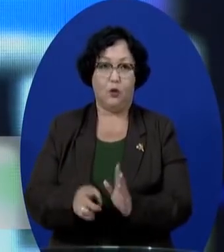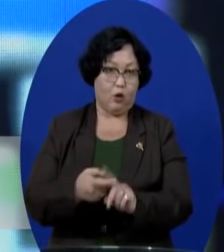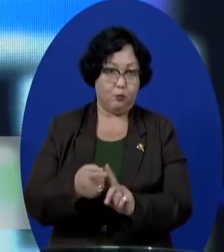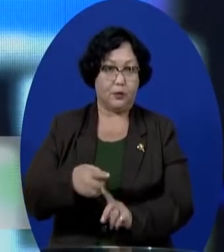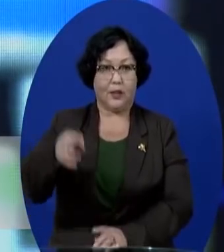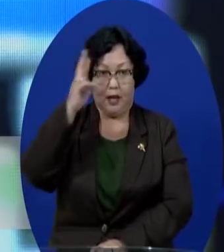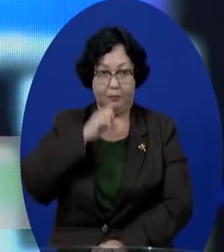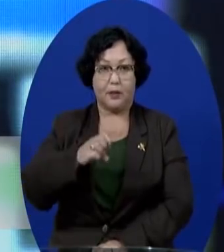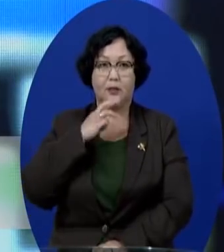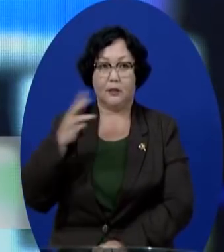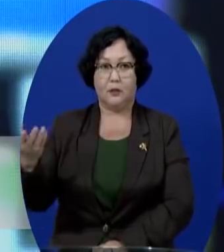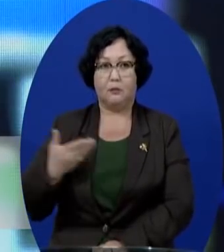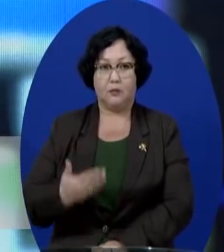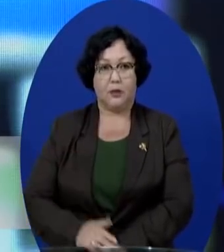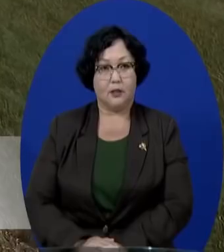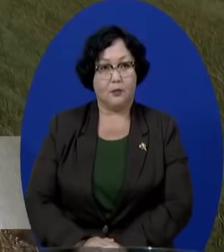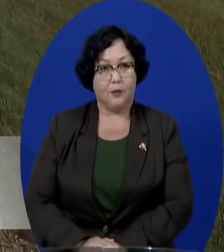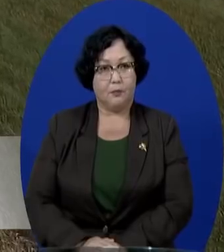байна.